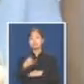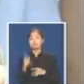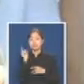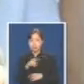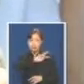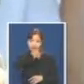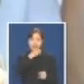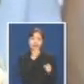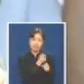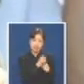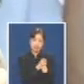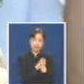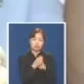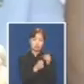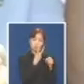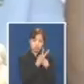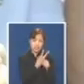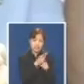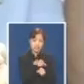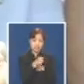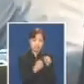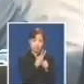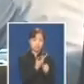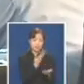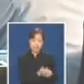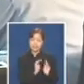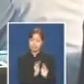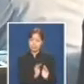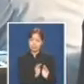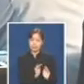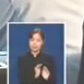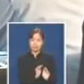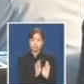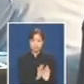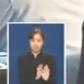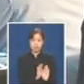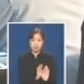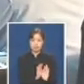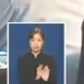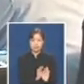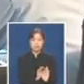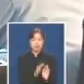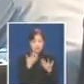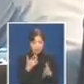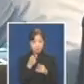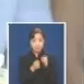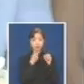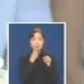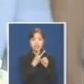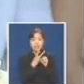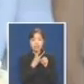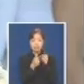ขายังไม่คิดดอกเบี้ยใช่ไหมครับช่วงนี้เราก็ต้องเก็บเงินเพื่อใช้ในส่วนนี้ก่อนครับเพราะว่าหลังจากนั้นเขาก็ต้องคิดดอกเบี้ยเรา